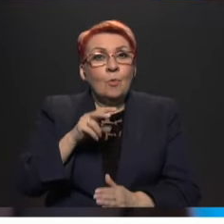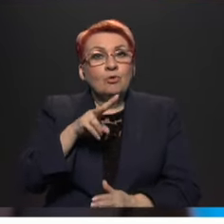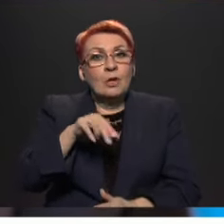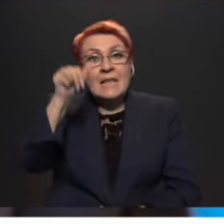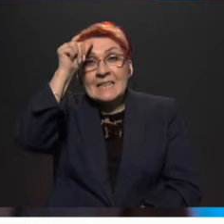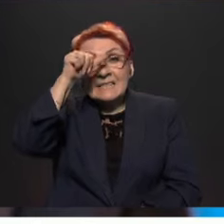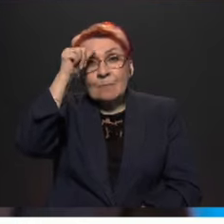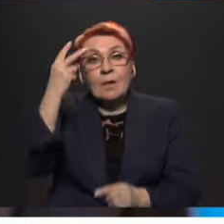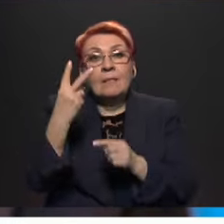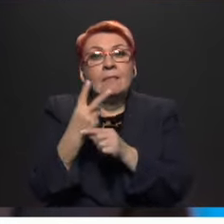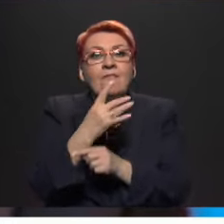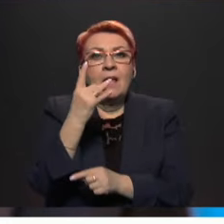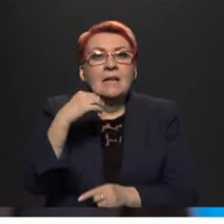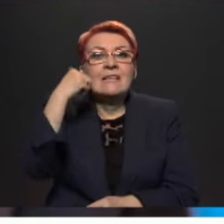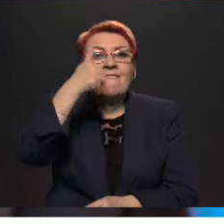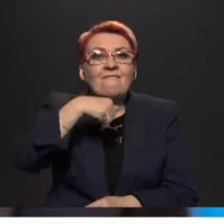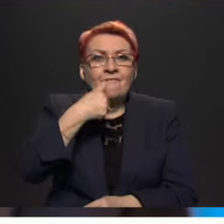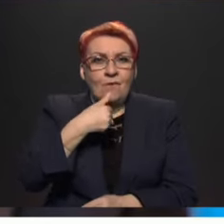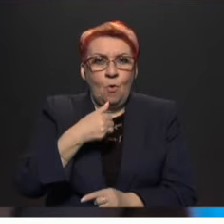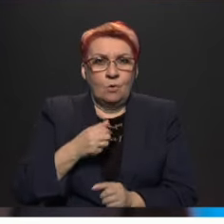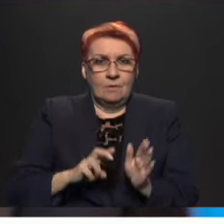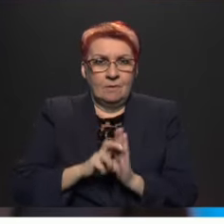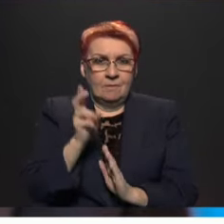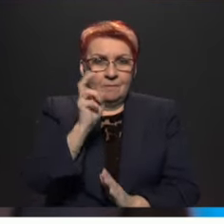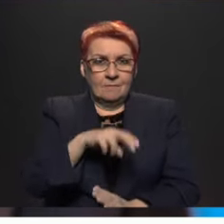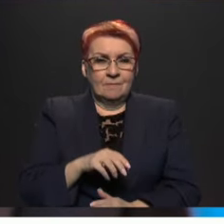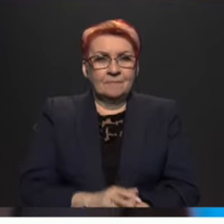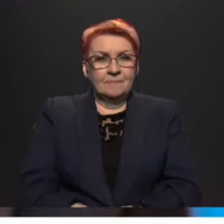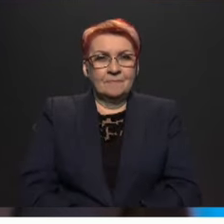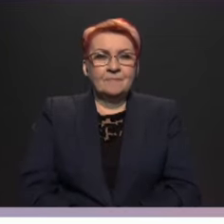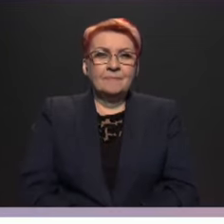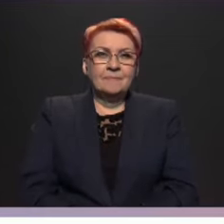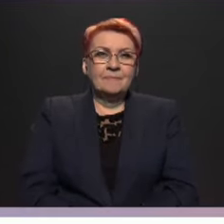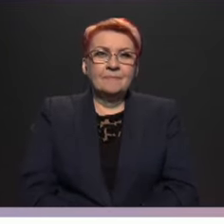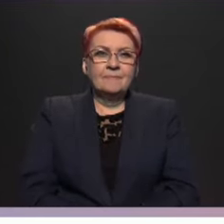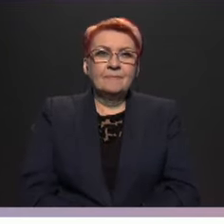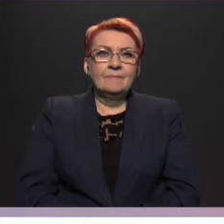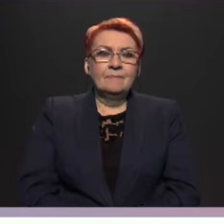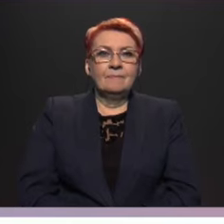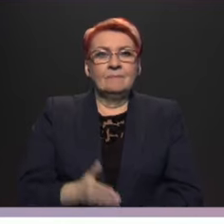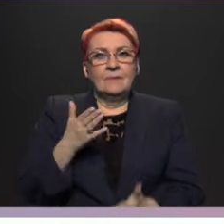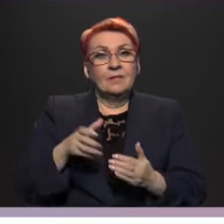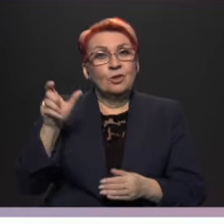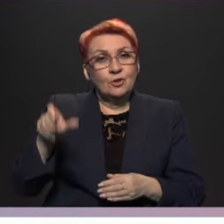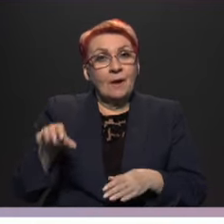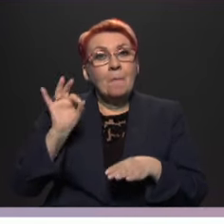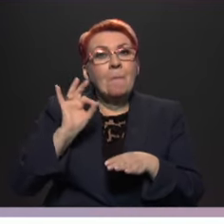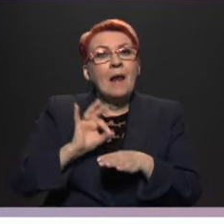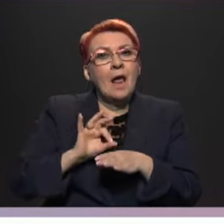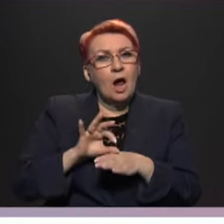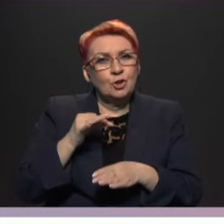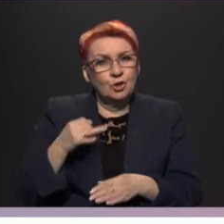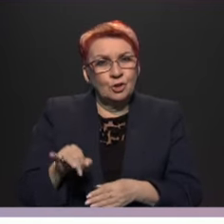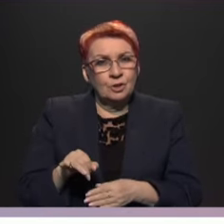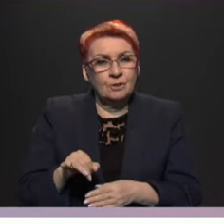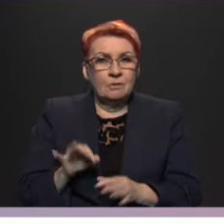собороваться два раза в год? Правильнее будет. Ну, если человек болящий, то,